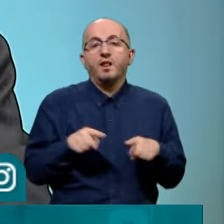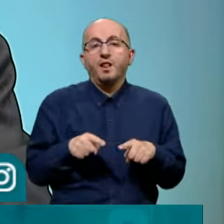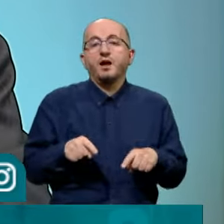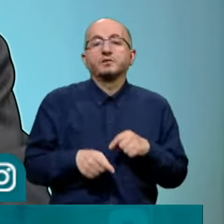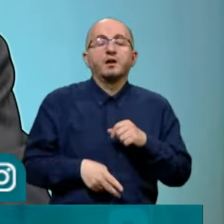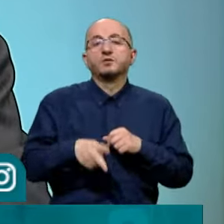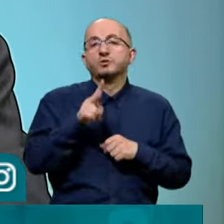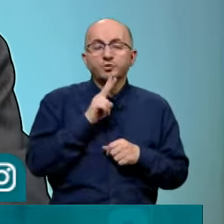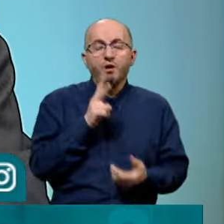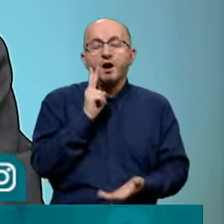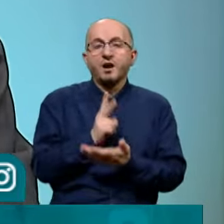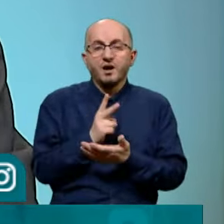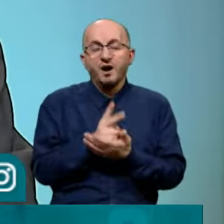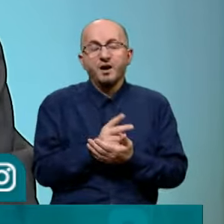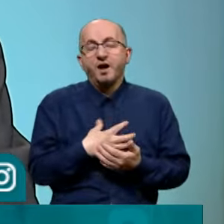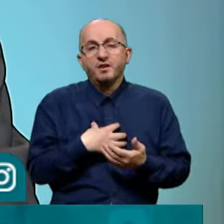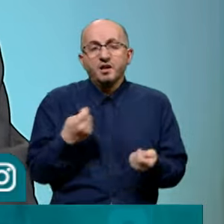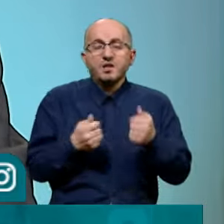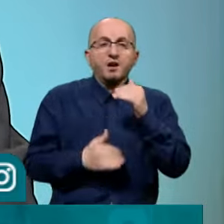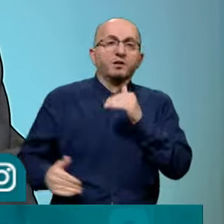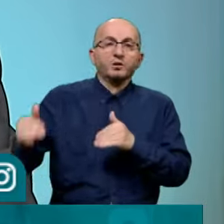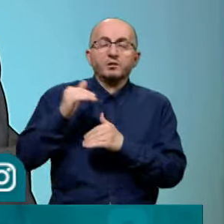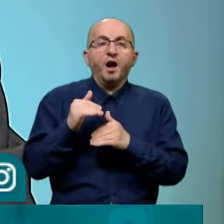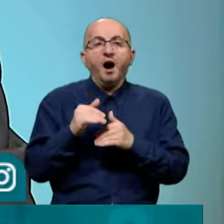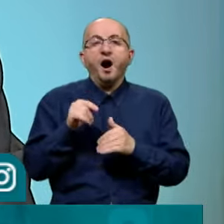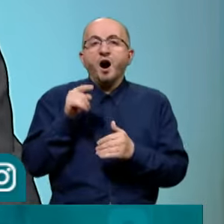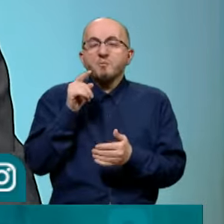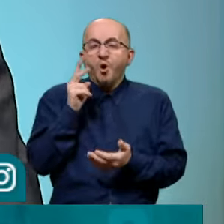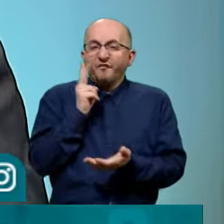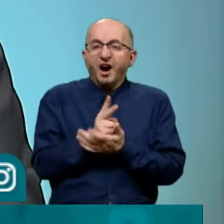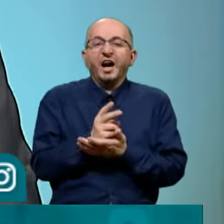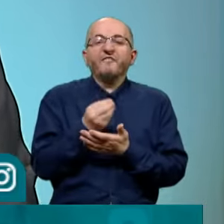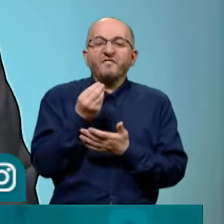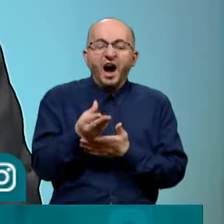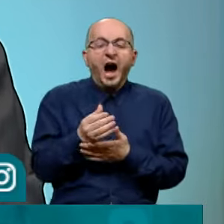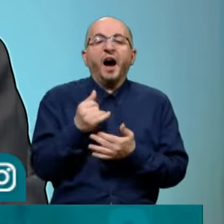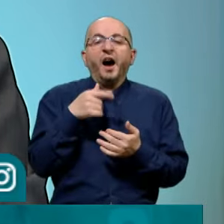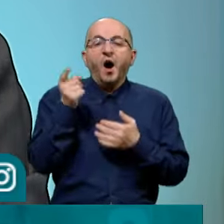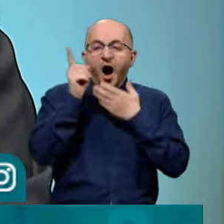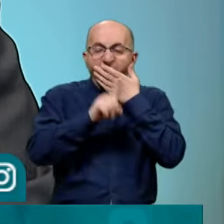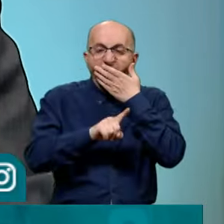son görüşte fetva veriyor. Din İşleri Yüksek Kurulumuz da bundan fetva veriyor. Dolayısıyla kardeşimizin